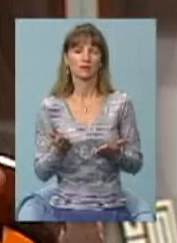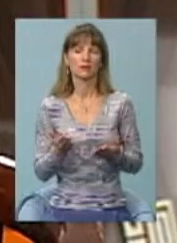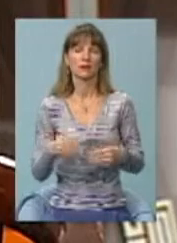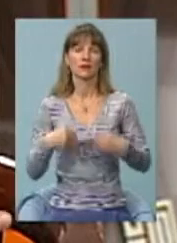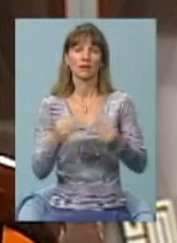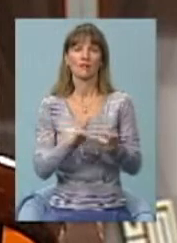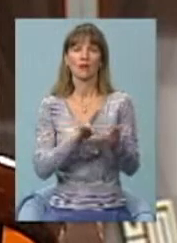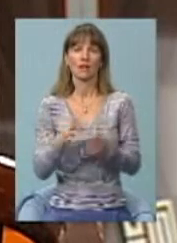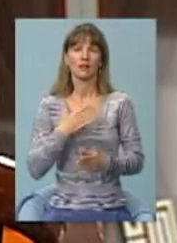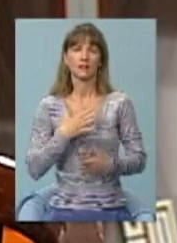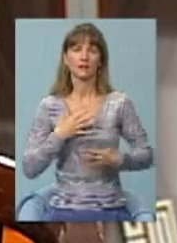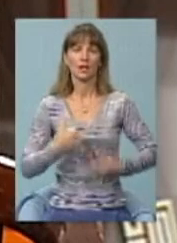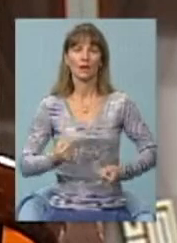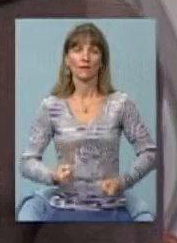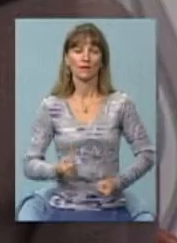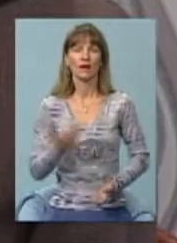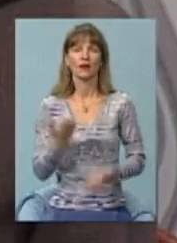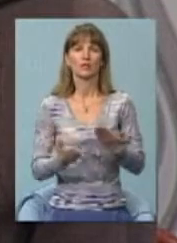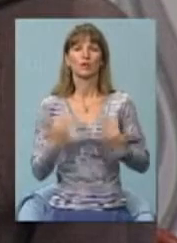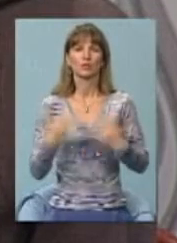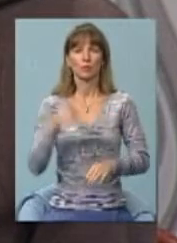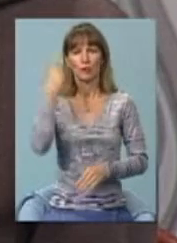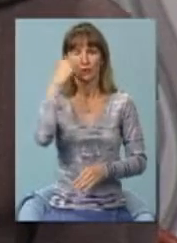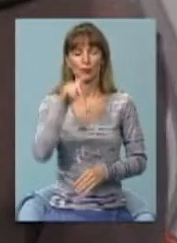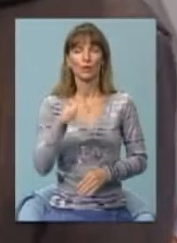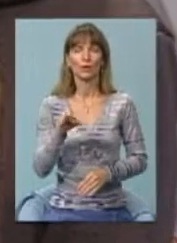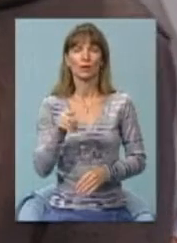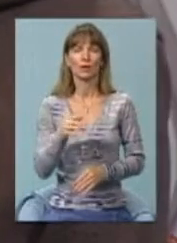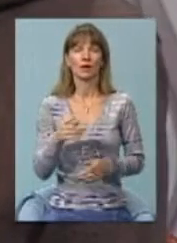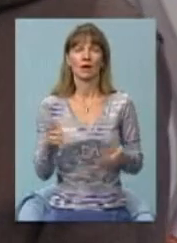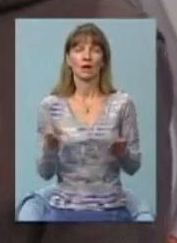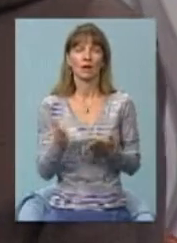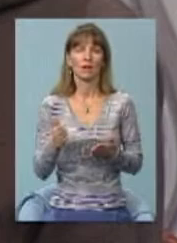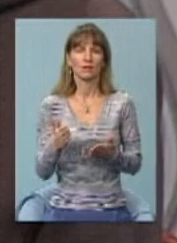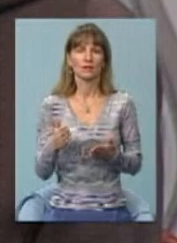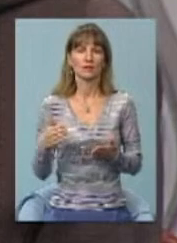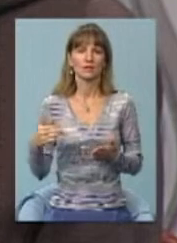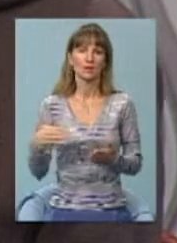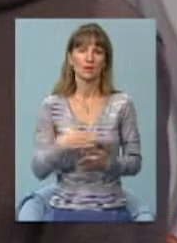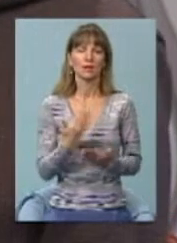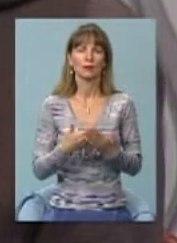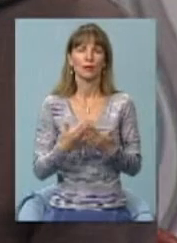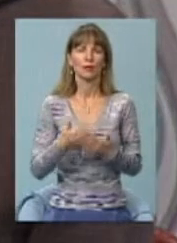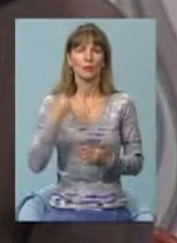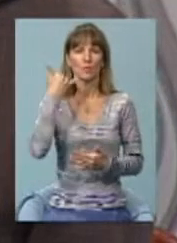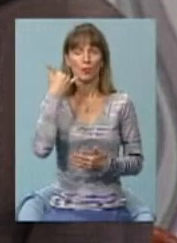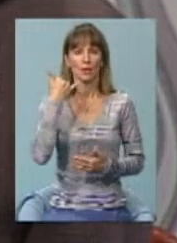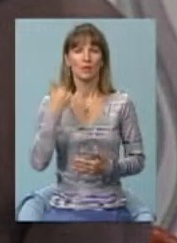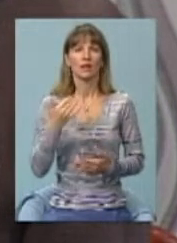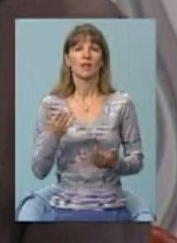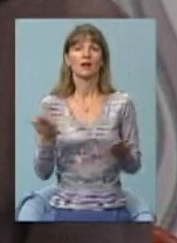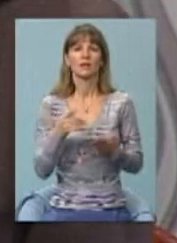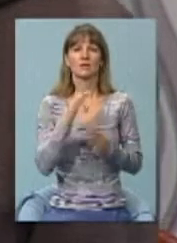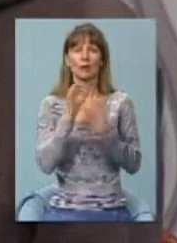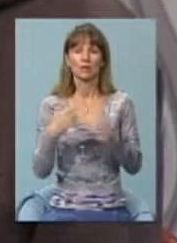дають шкоду нашому здоров'ю. А якщо ми їх вже і придумали, то якось їх сторонитися. Так, так? Сторонитися. Телефонів, наприклад. Як ти, наприклад,